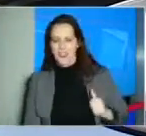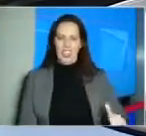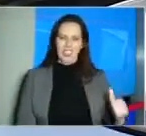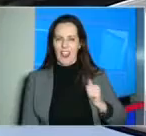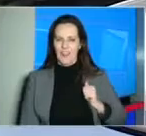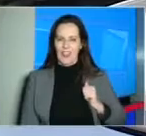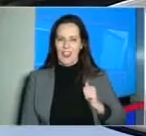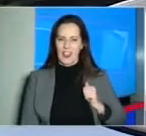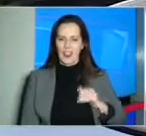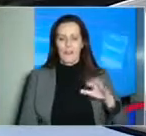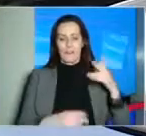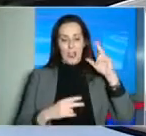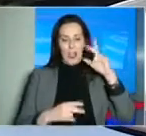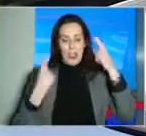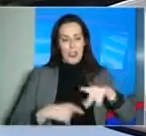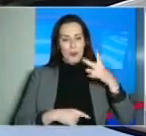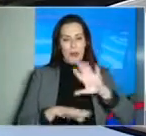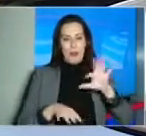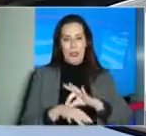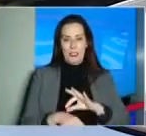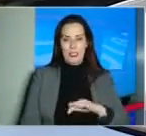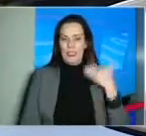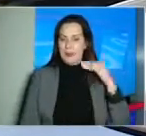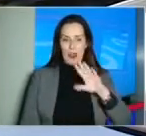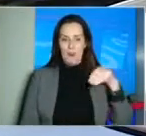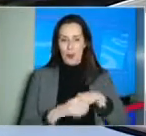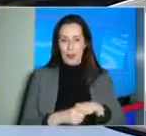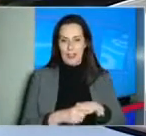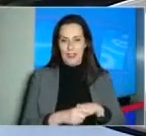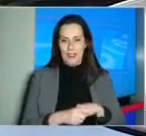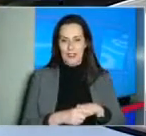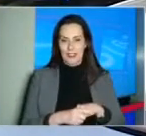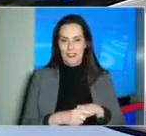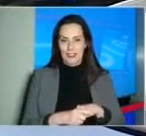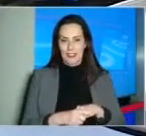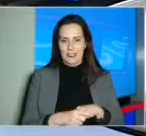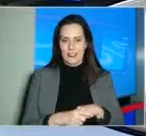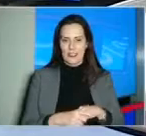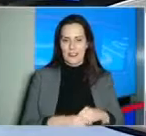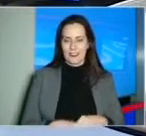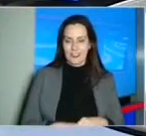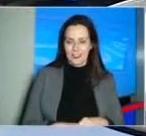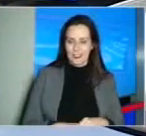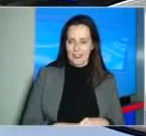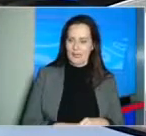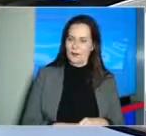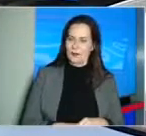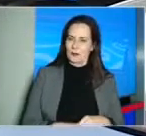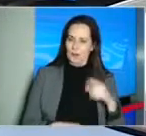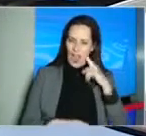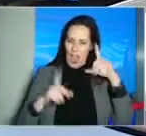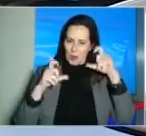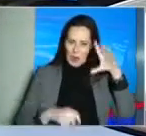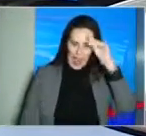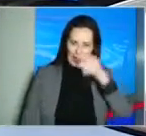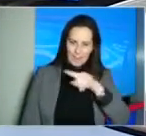ומיטלס מנדי. נבחן מדוע ציפי לבני לא חלק מהאיחוד החדש הזה. וואלה. איך המקובלים חיכו שהם עדיין תחויית לב. וכשאתם מהירות אגב את התמונה הגברית